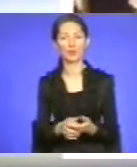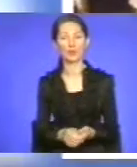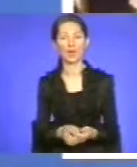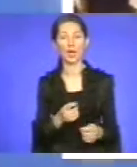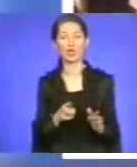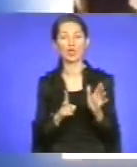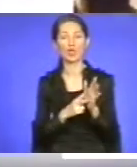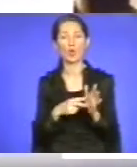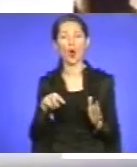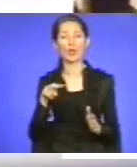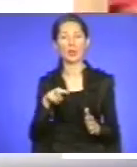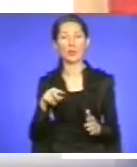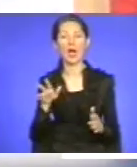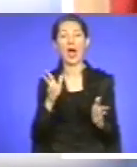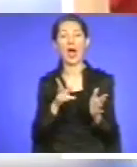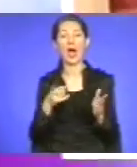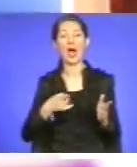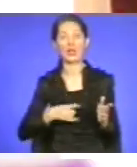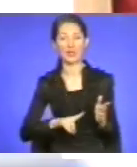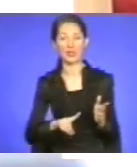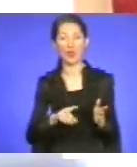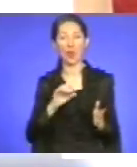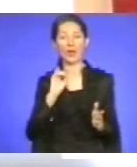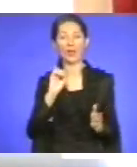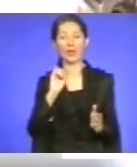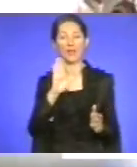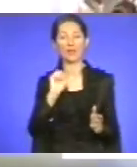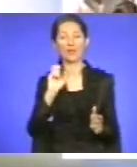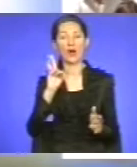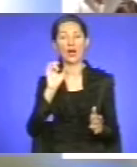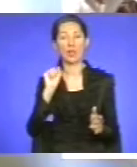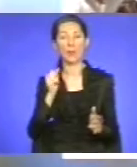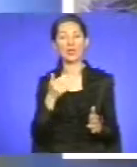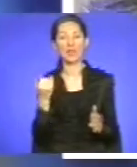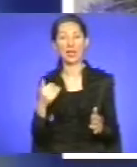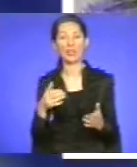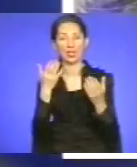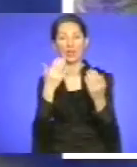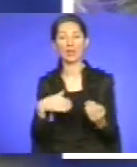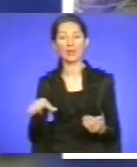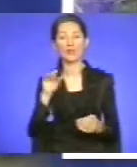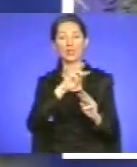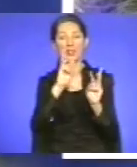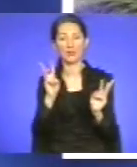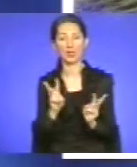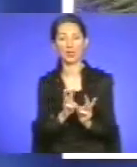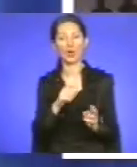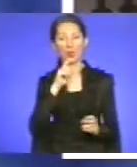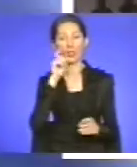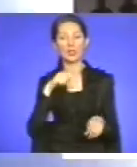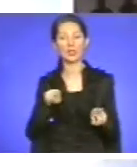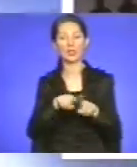7 липня – Різдво Івана Предтечі, День усіх святих землі української та свято ікони Божої Матері.